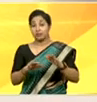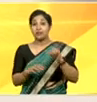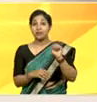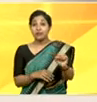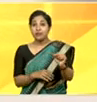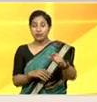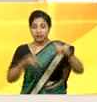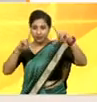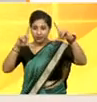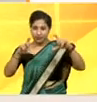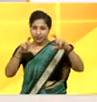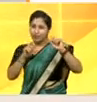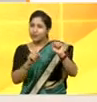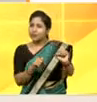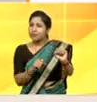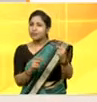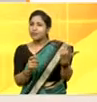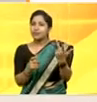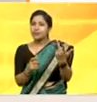अपनी तस्वीरों को